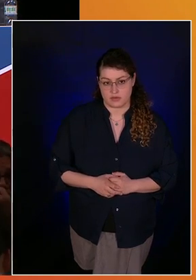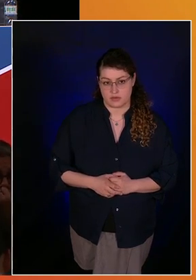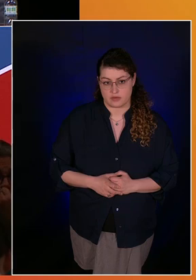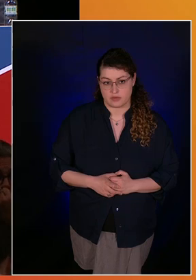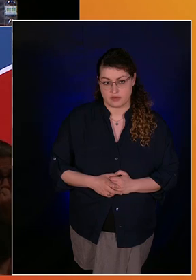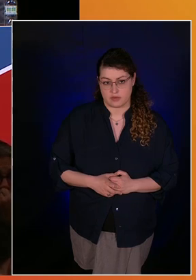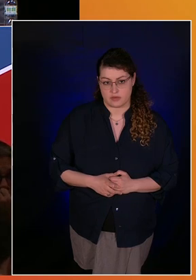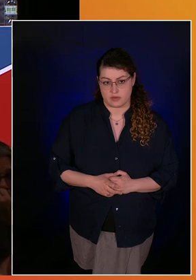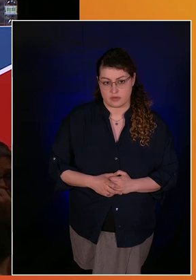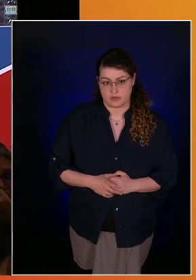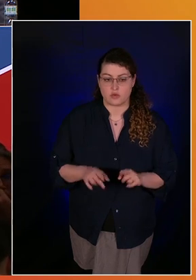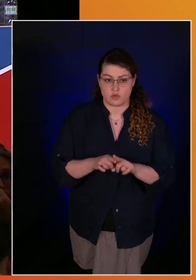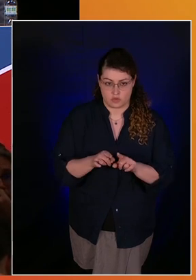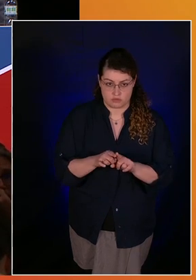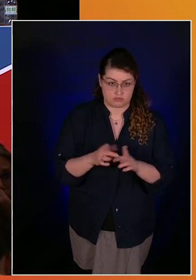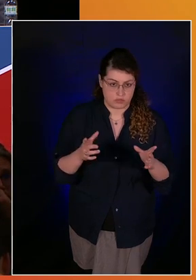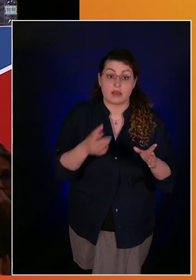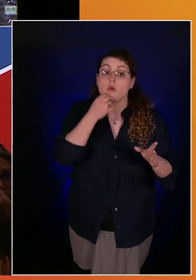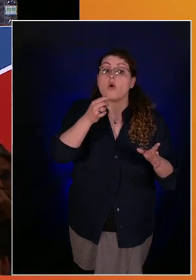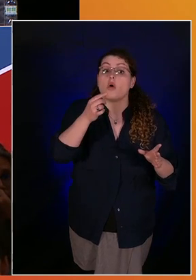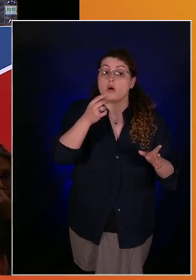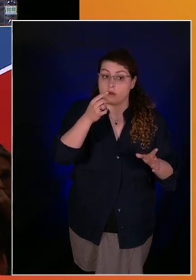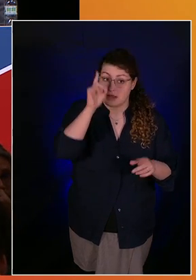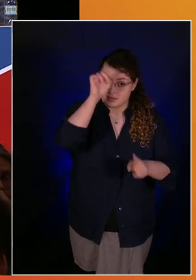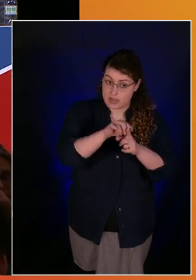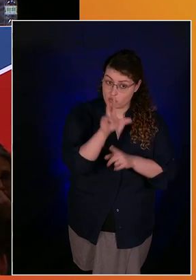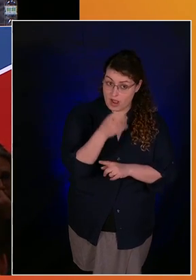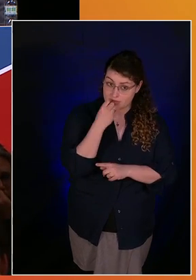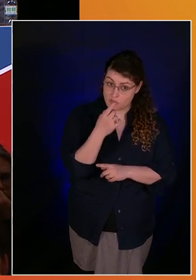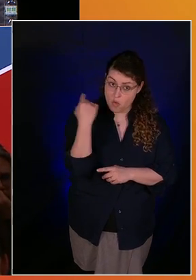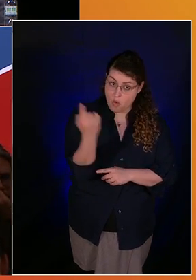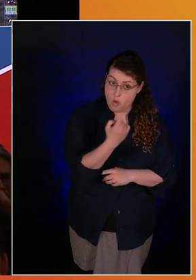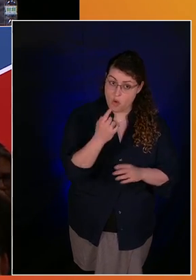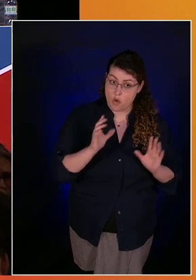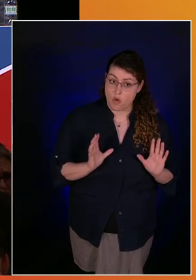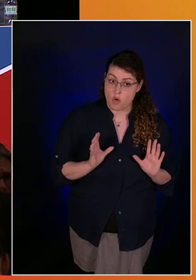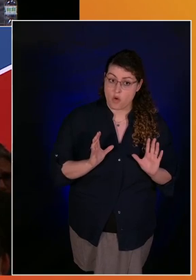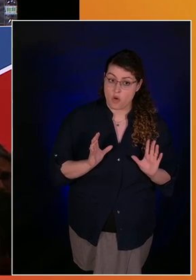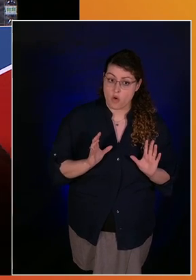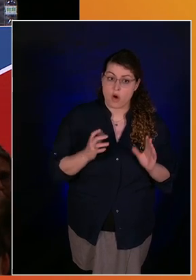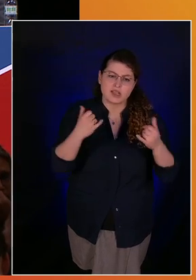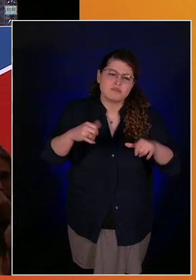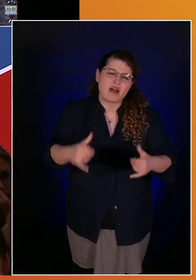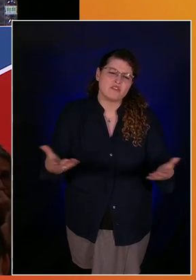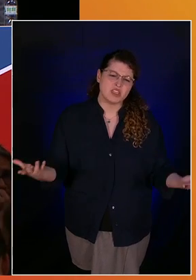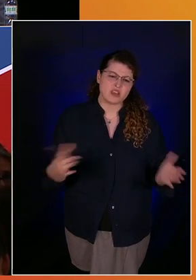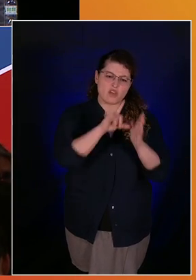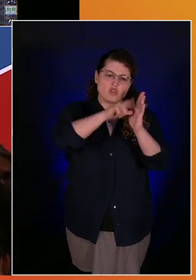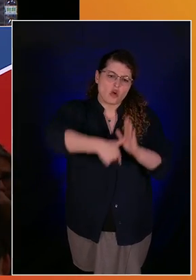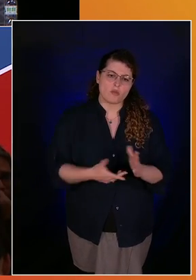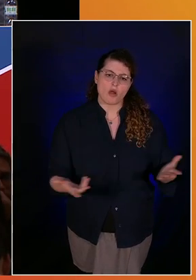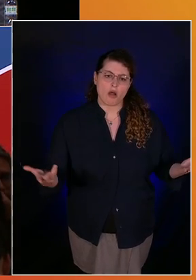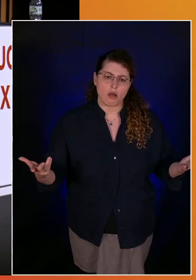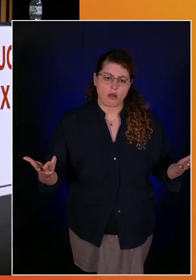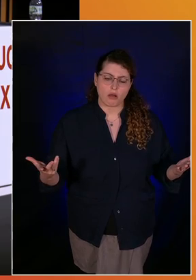vote donc sur le thème 3 tout le monde est d'accord le le non mais sérieux quoi ça fait une